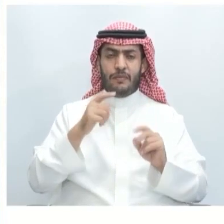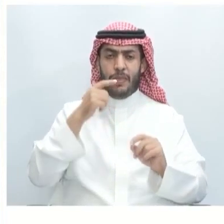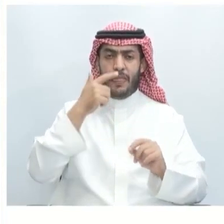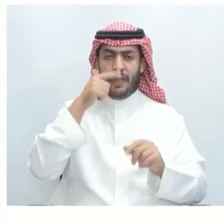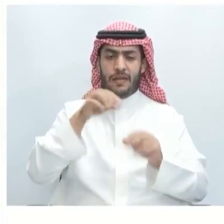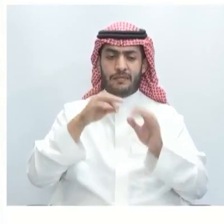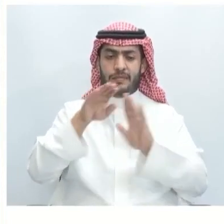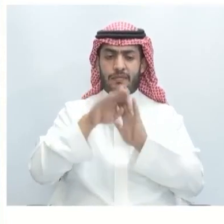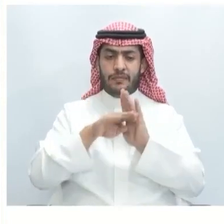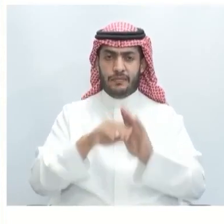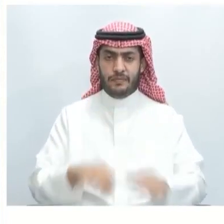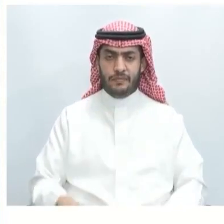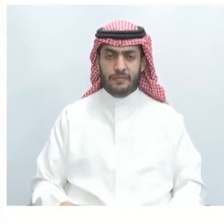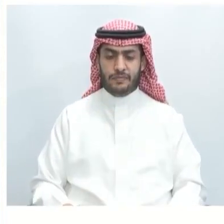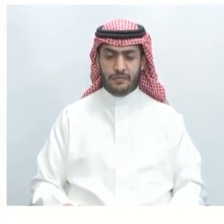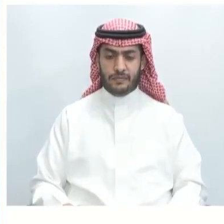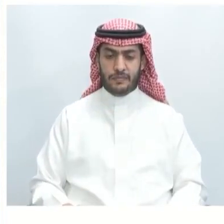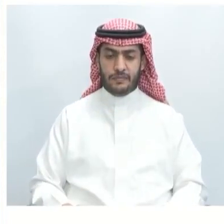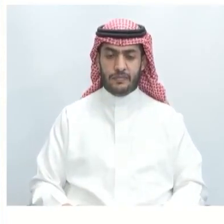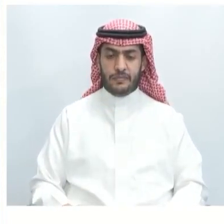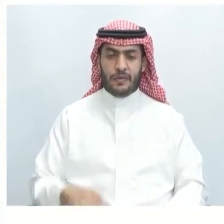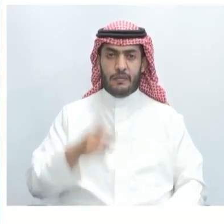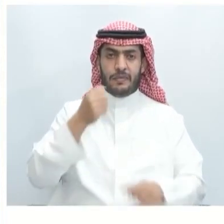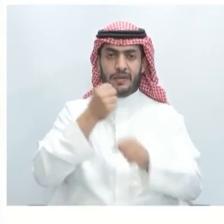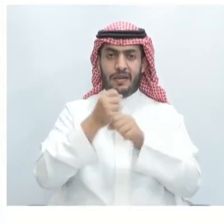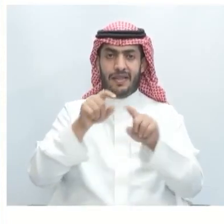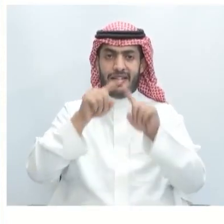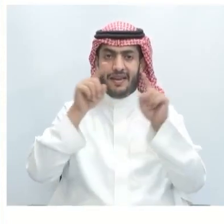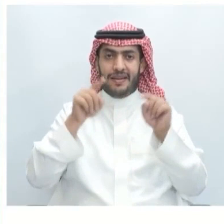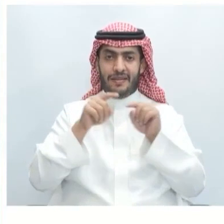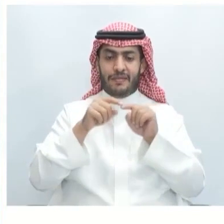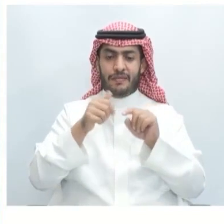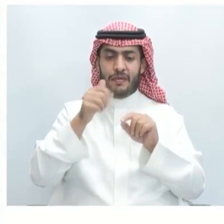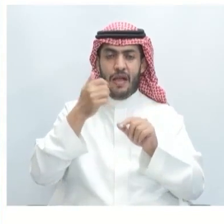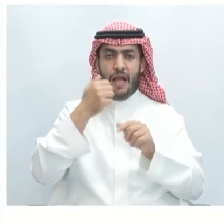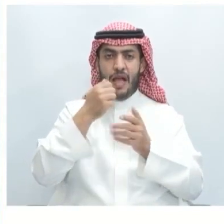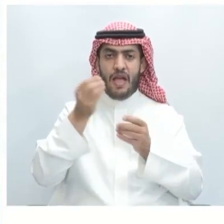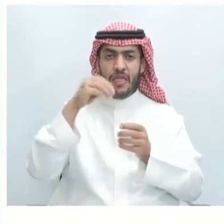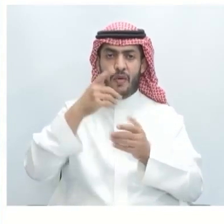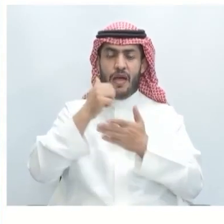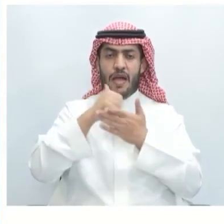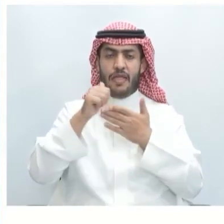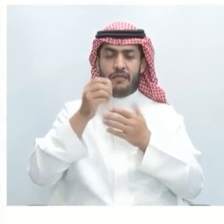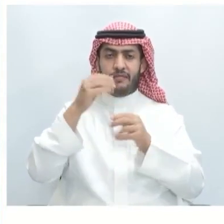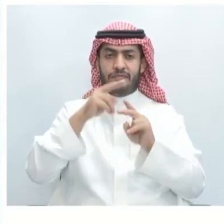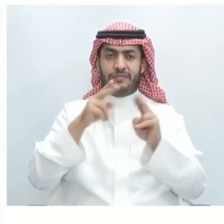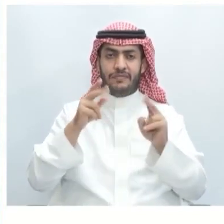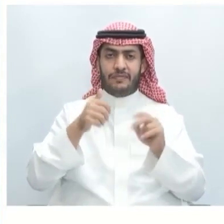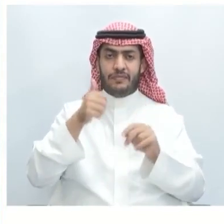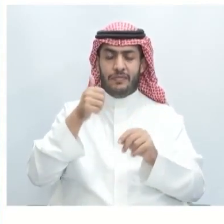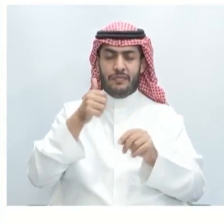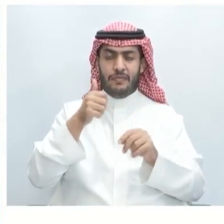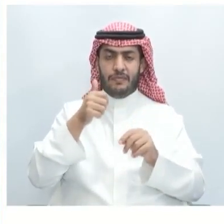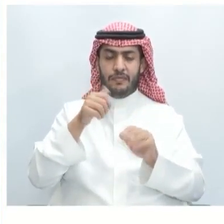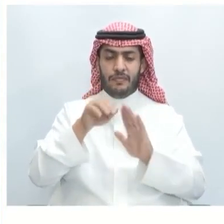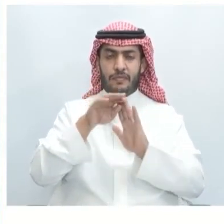هذه القائمه اذا يمكنك استخدام هذه الناف اضافه او حذف اذا كان لديك سينار تستطيع من خلال ايقونه الحذف